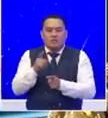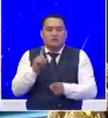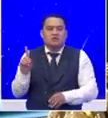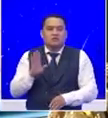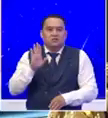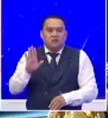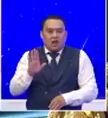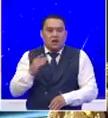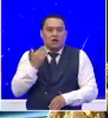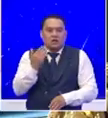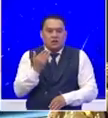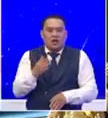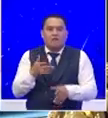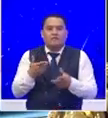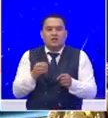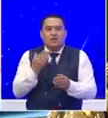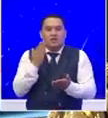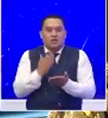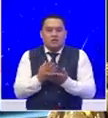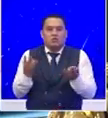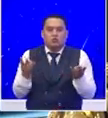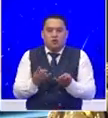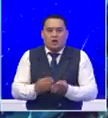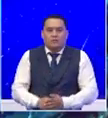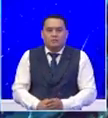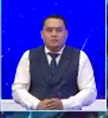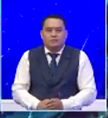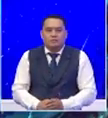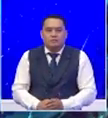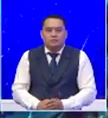знаки, размещать их там, где в них есть нужда.